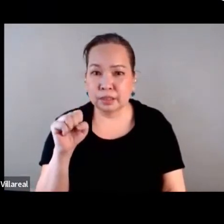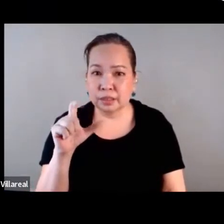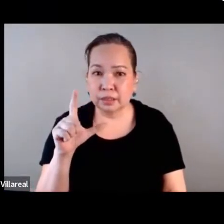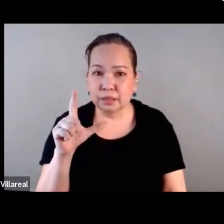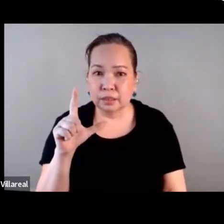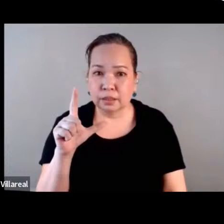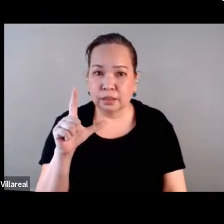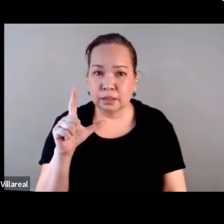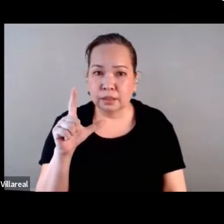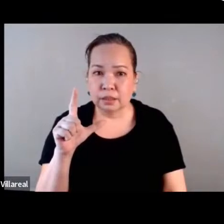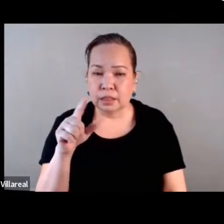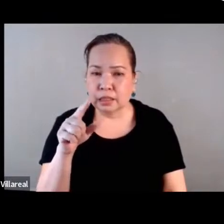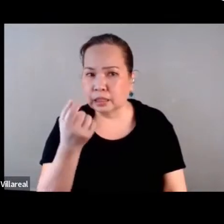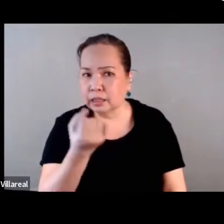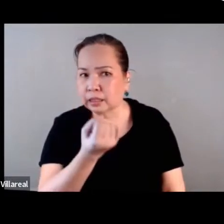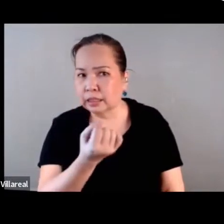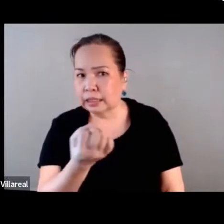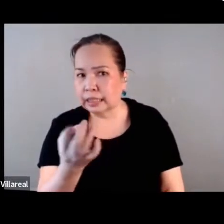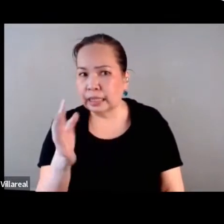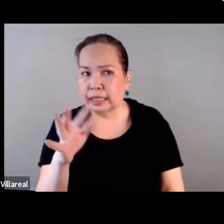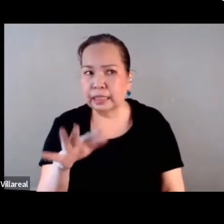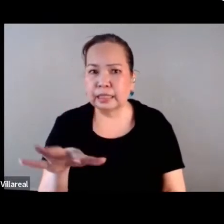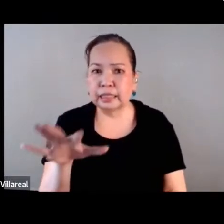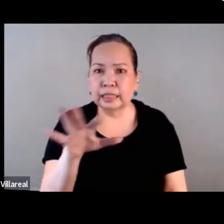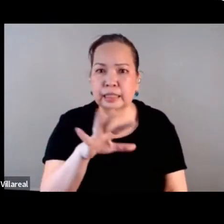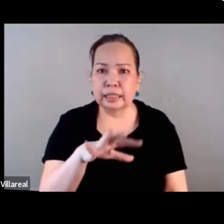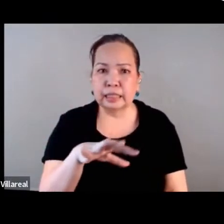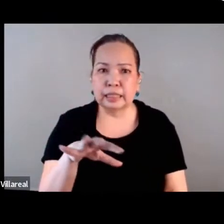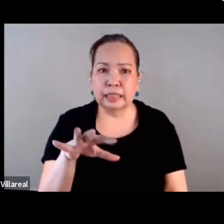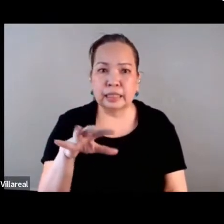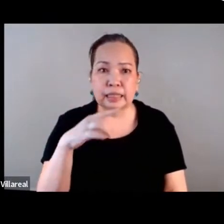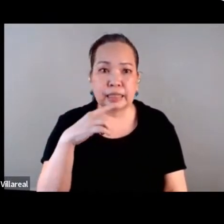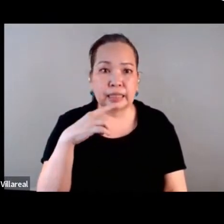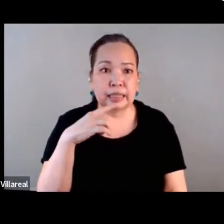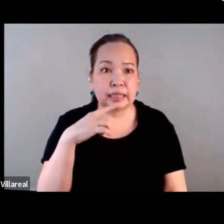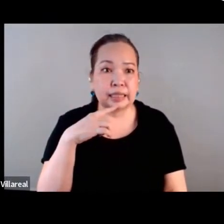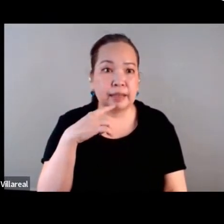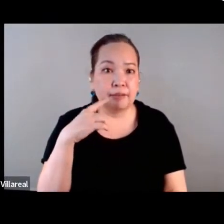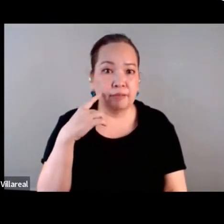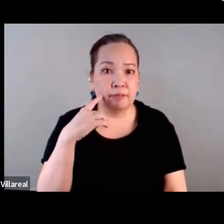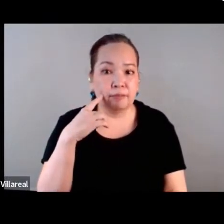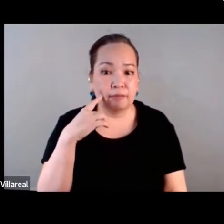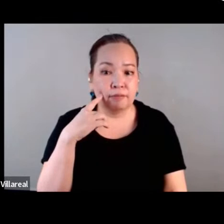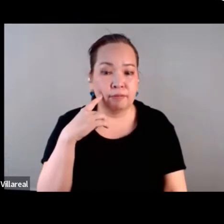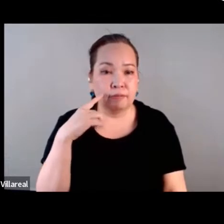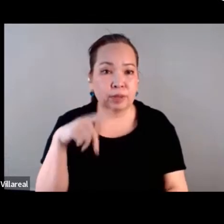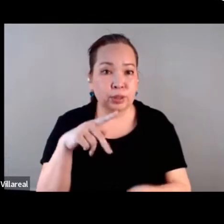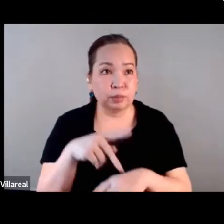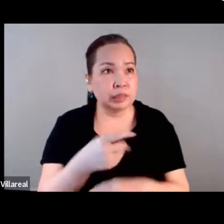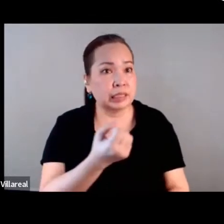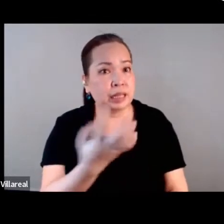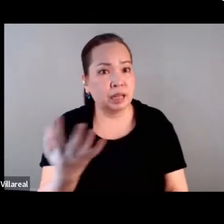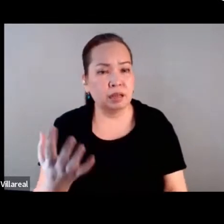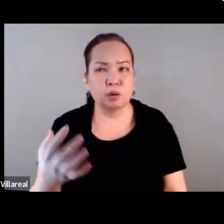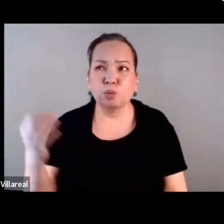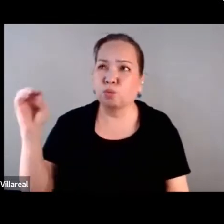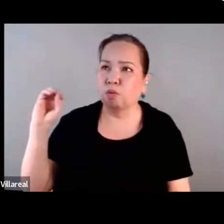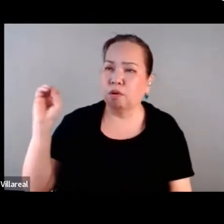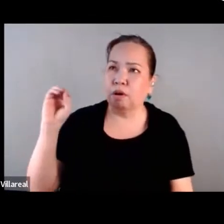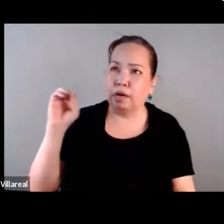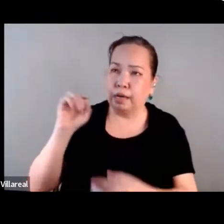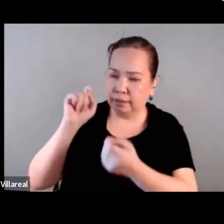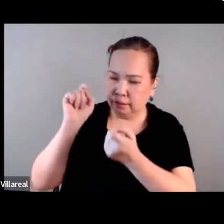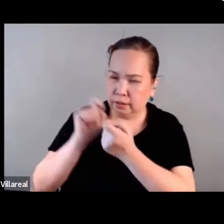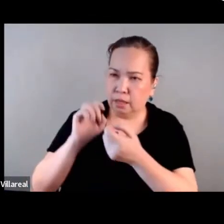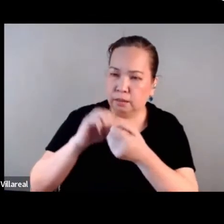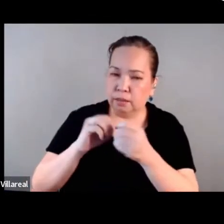mga kababayan natin na debt ngayon sa Pilipinas? Wala po akong datos sa